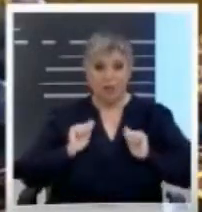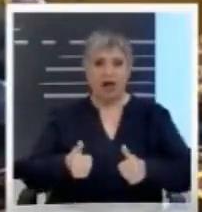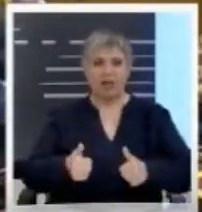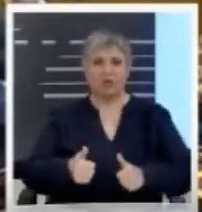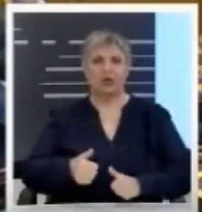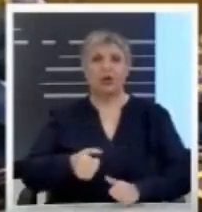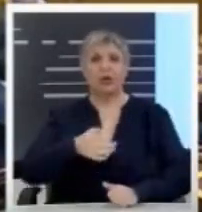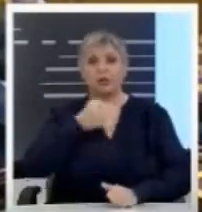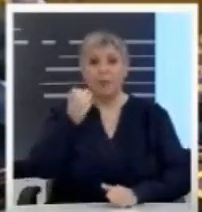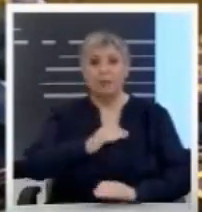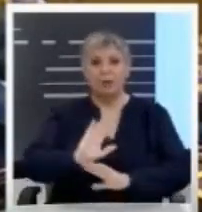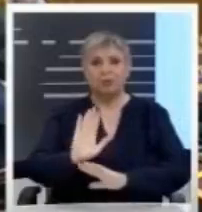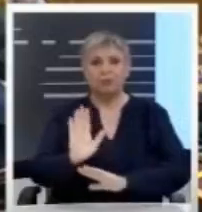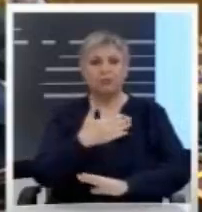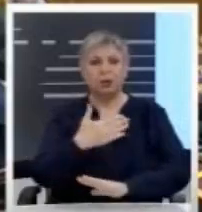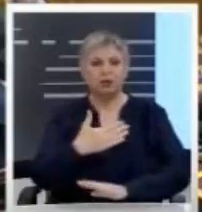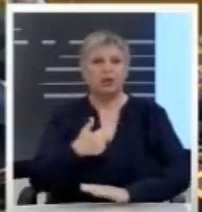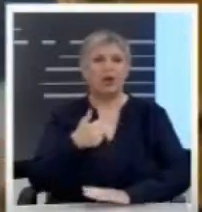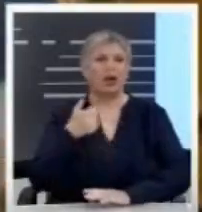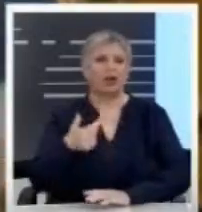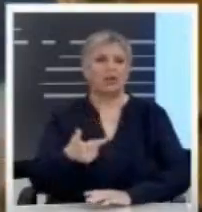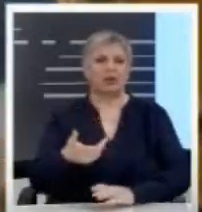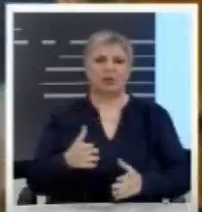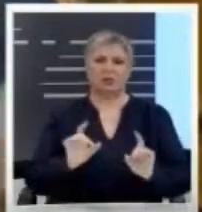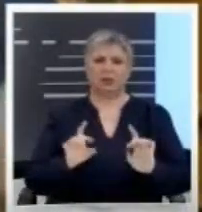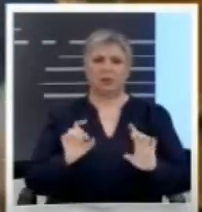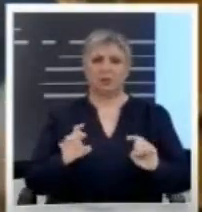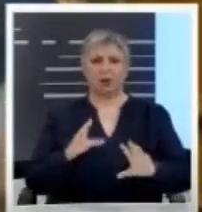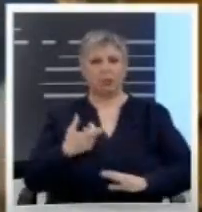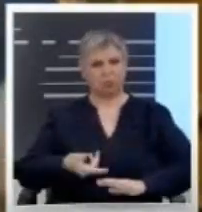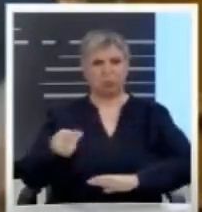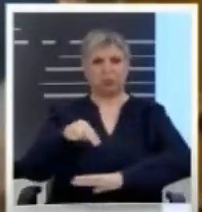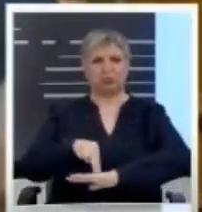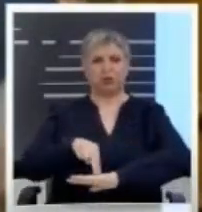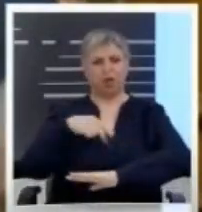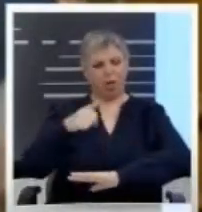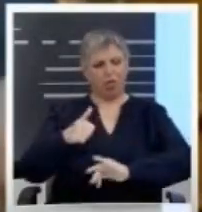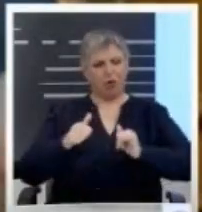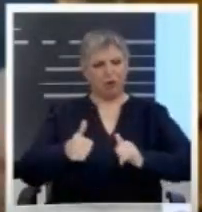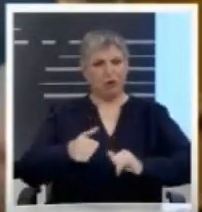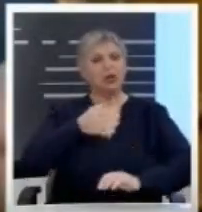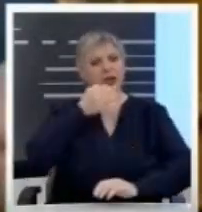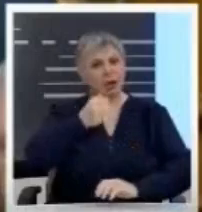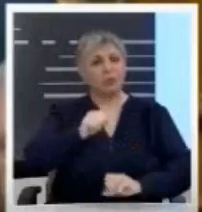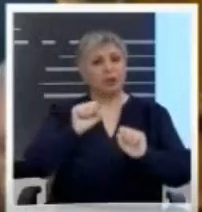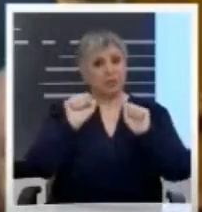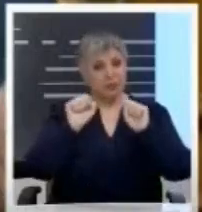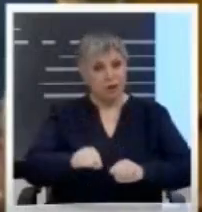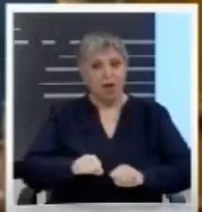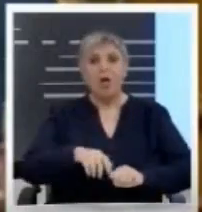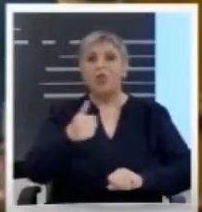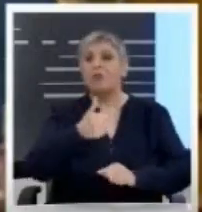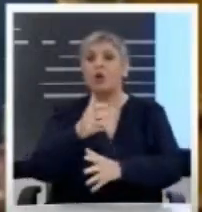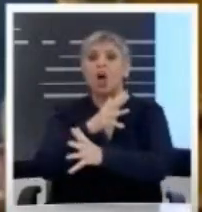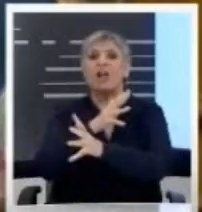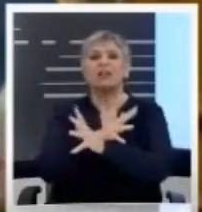και την στάση την έντιμη, να βγείτε εδώ στο Ελληνικό Κοινοβούλιο και να πείτε ναι, ανομία δεν είναι μόνο τα εξάρχεια,